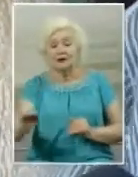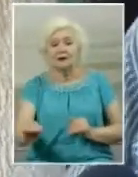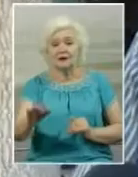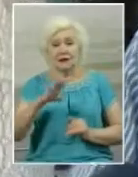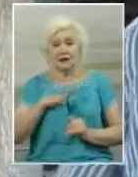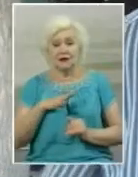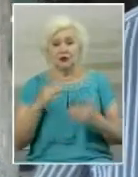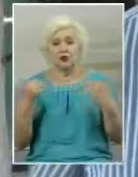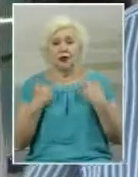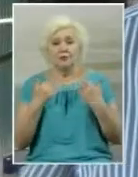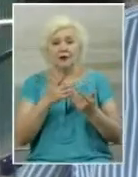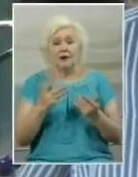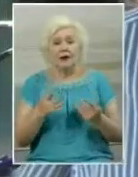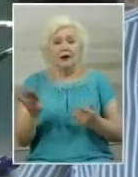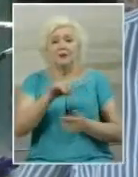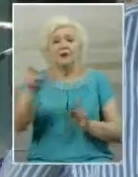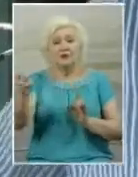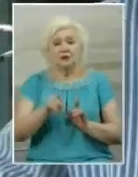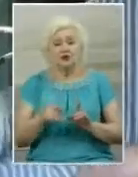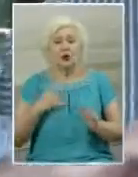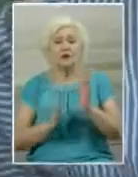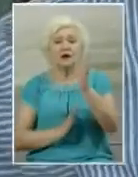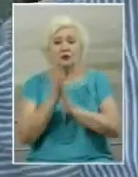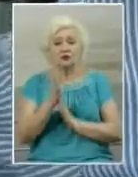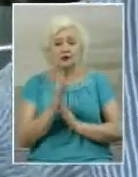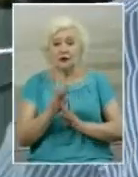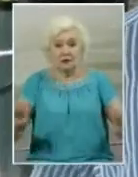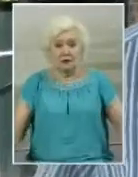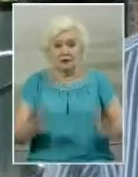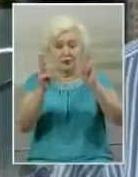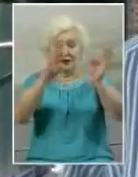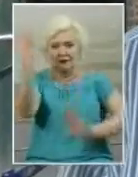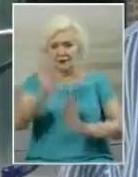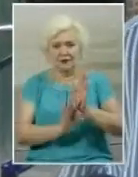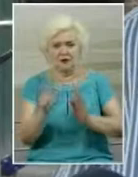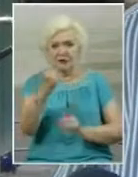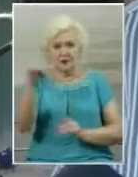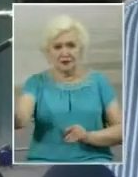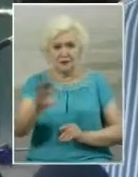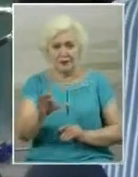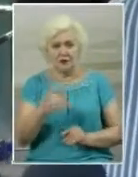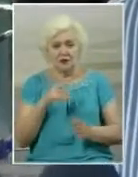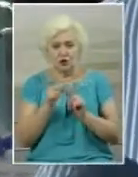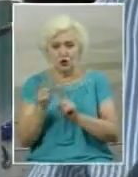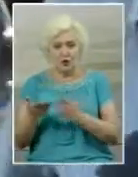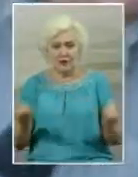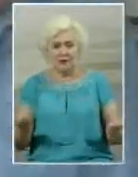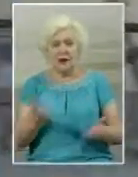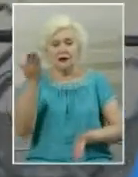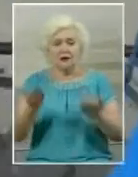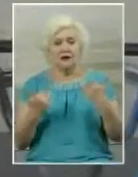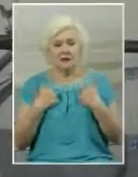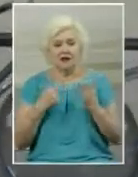Ми росли з піска, з тим лісом. І на тобі спалить один мих. Не знаю, слов ні. Якщо нам вже по